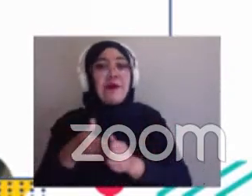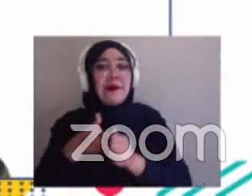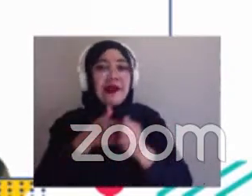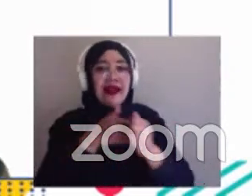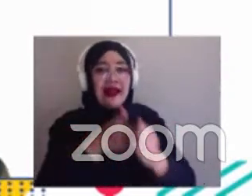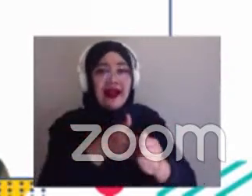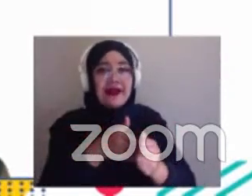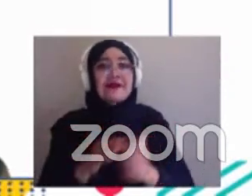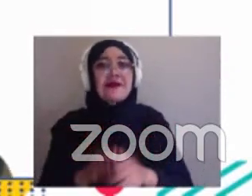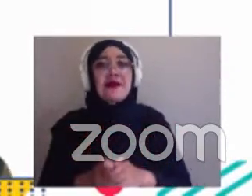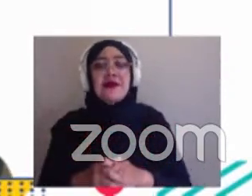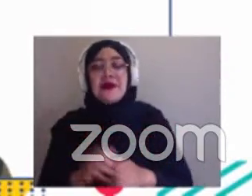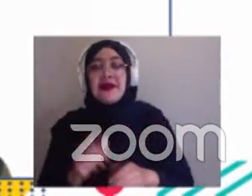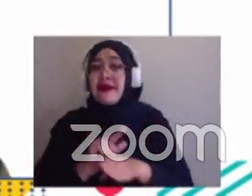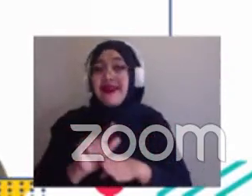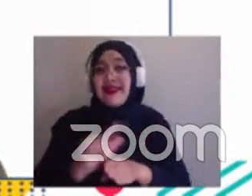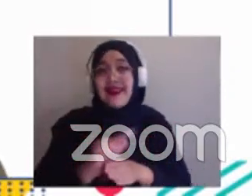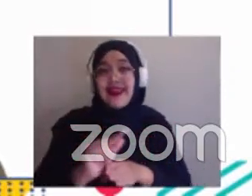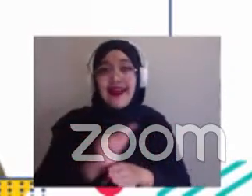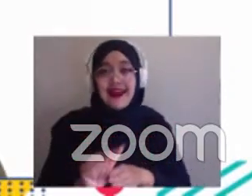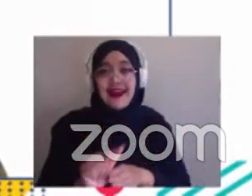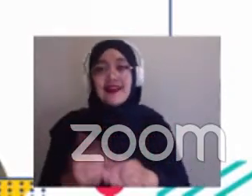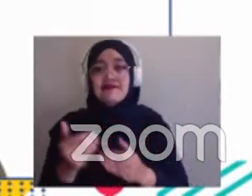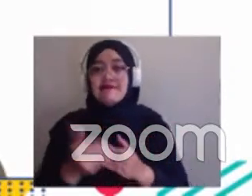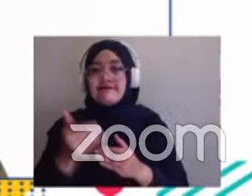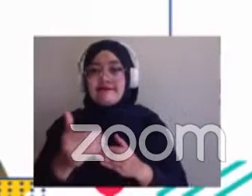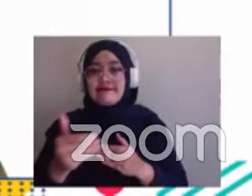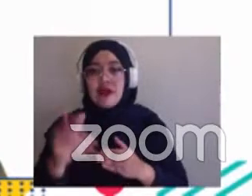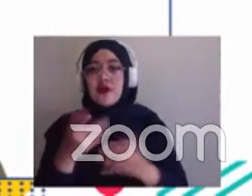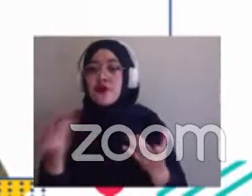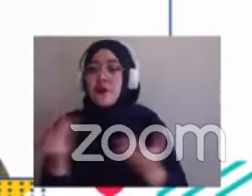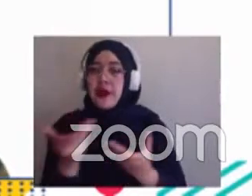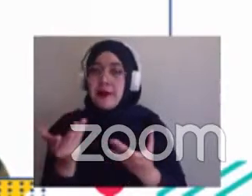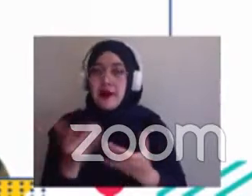advice terkait langkah-langkah yang perlu dilakukan dalam